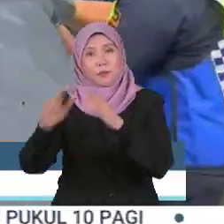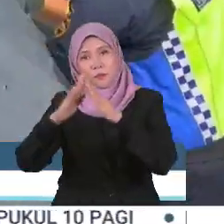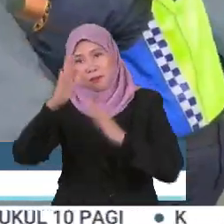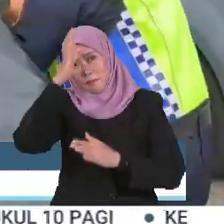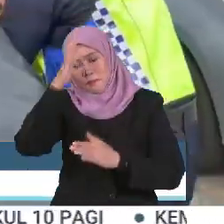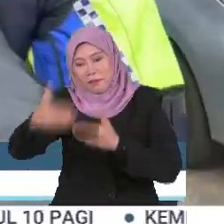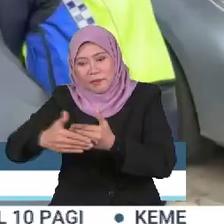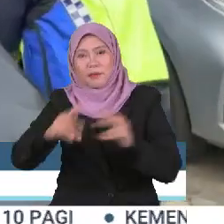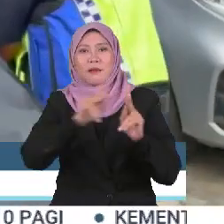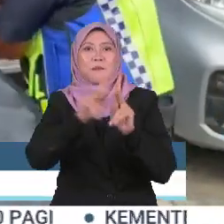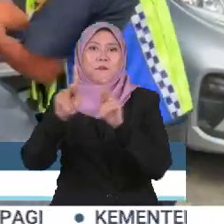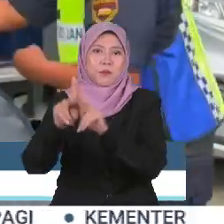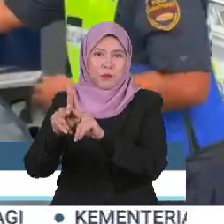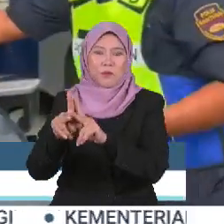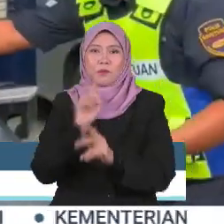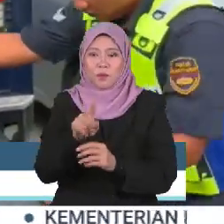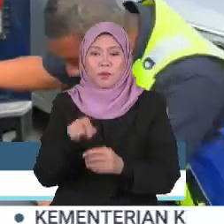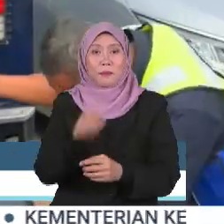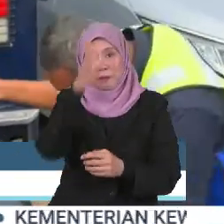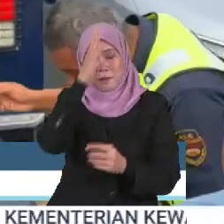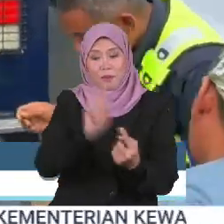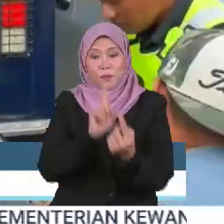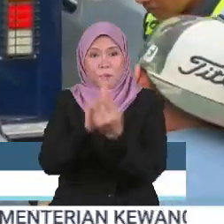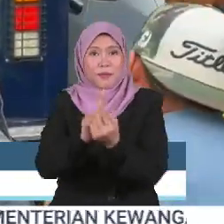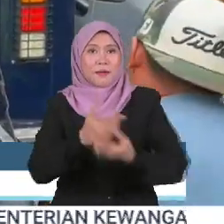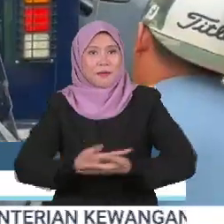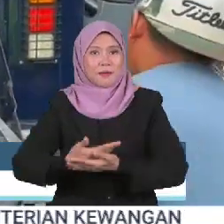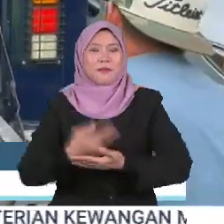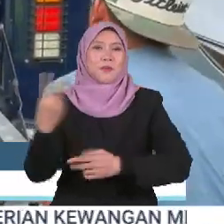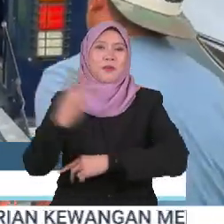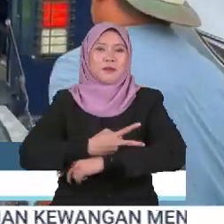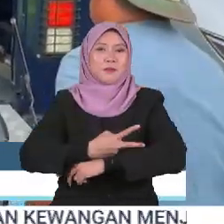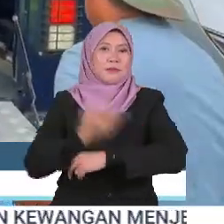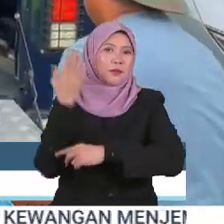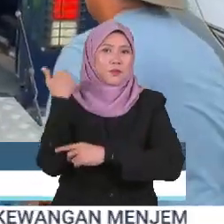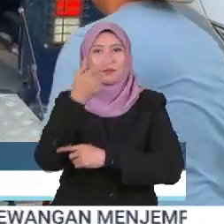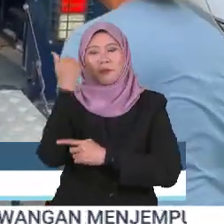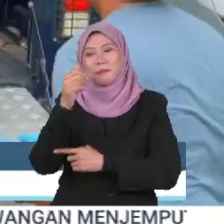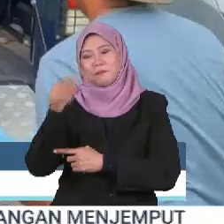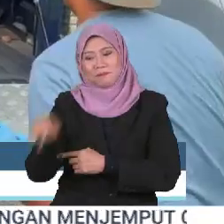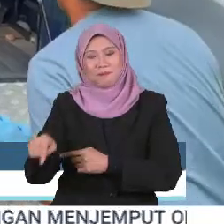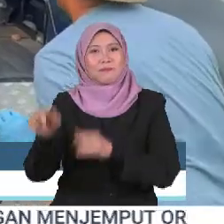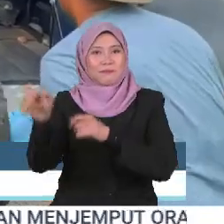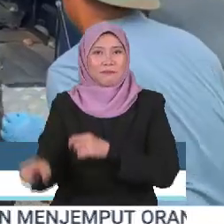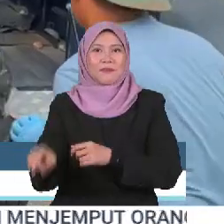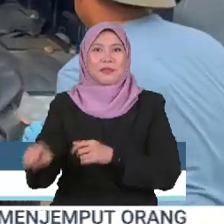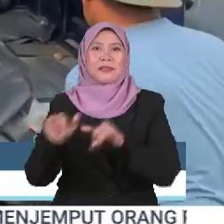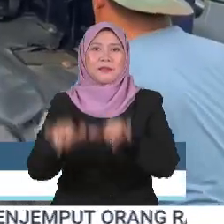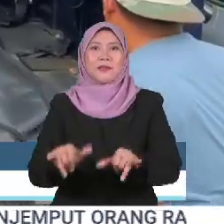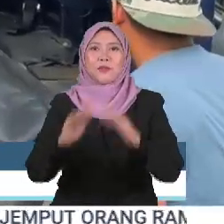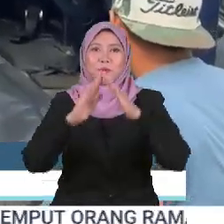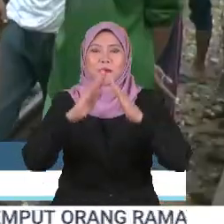kampung berhampiran. Katanya dia sempat bertemu anaknya itu 2 hari lalu kerana Muhammad Akil tinggal bersama datuknya di kampung